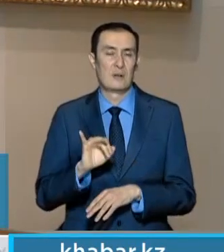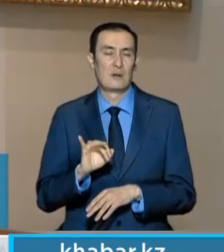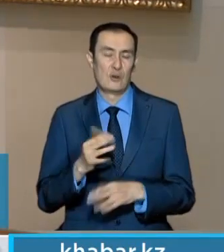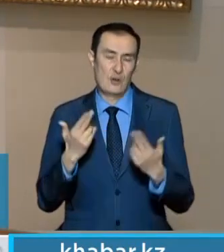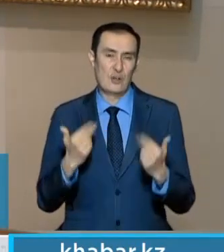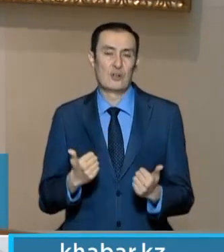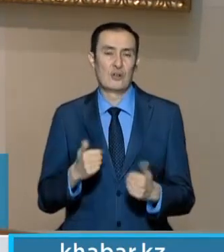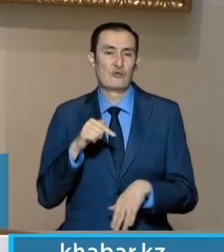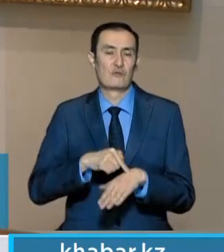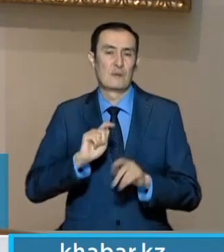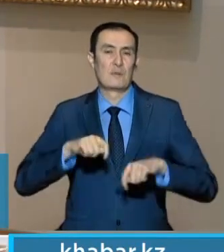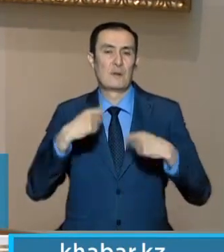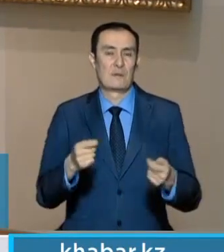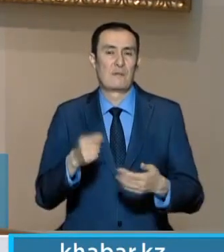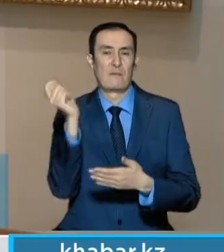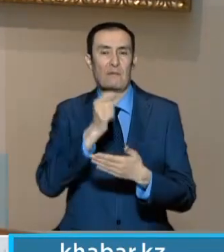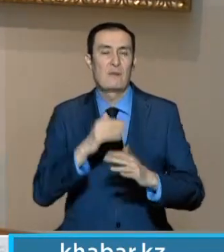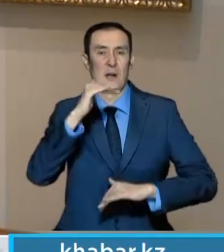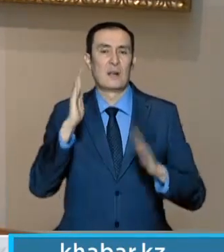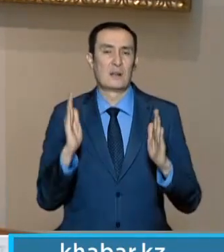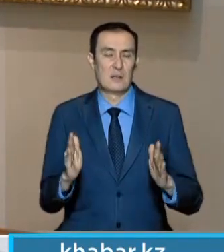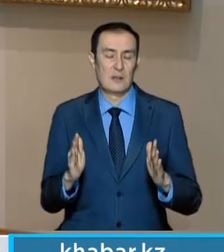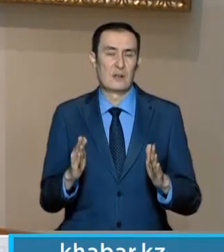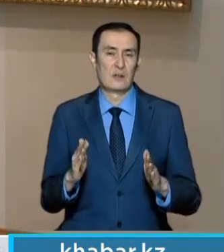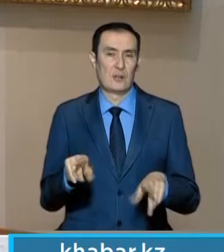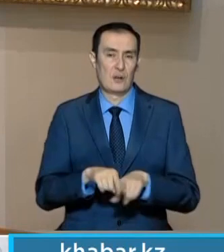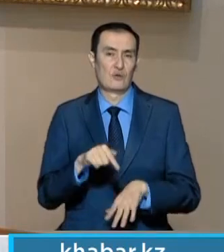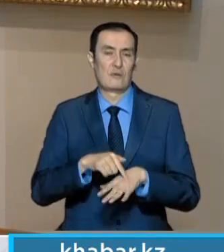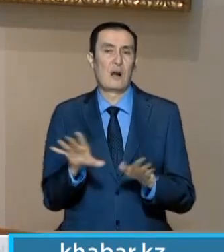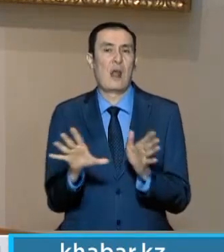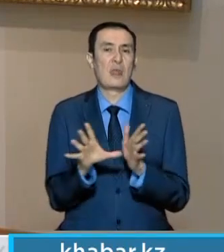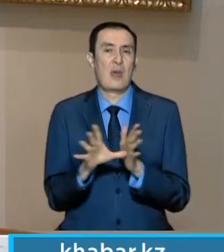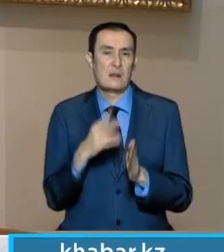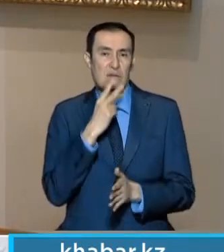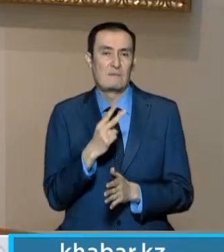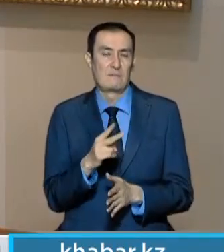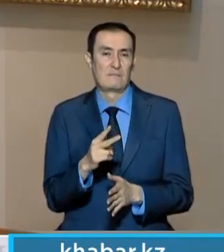собой передавалось в его работах. И это чувствовалось на таком, знаете, энергетическом уровне.